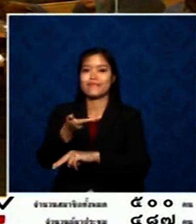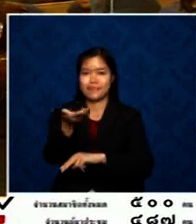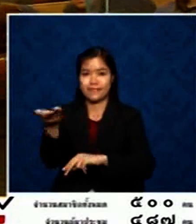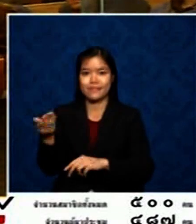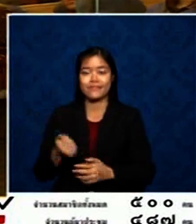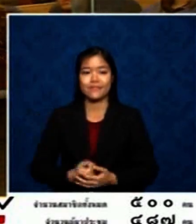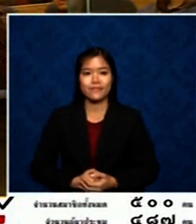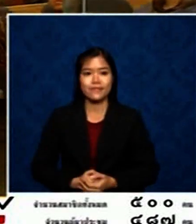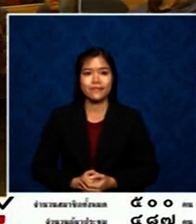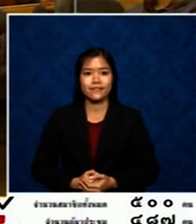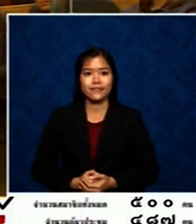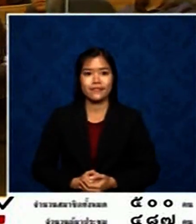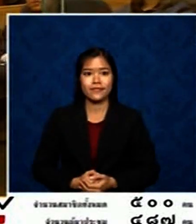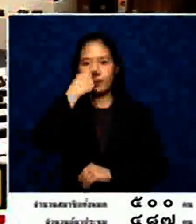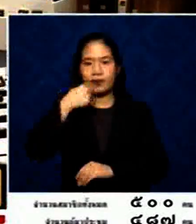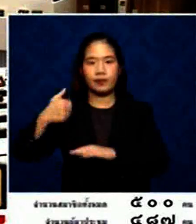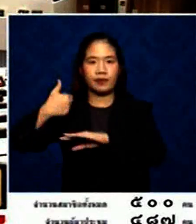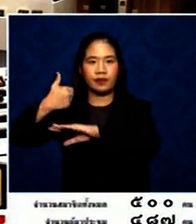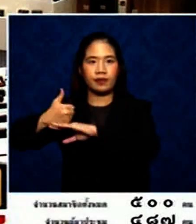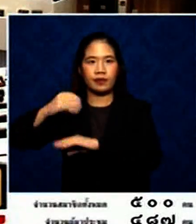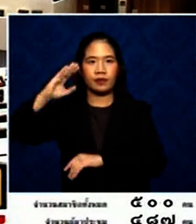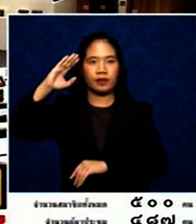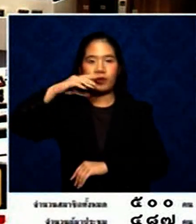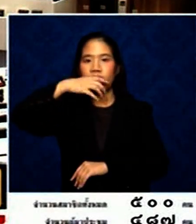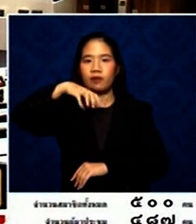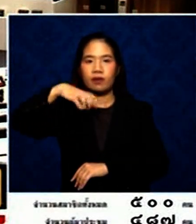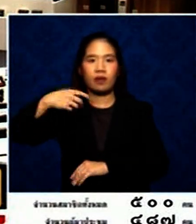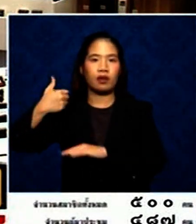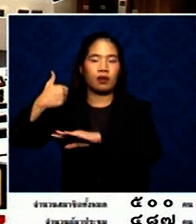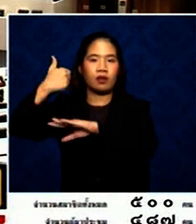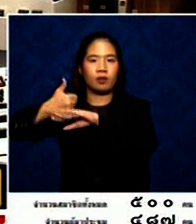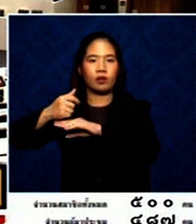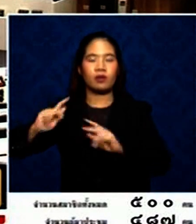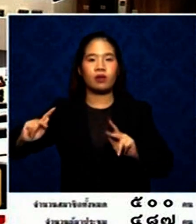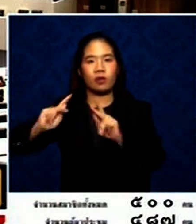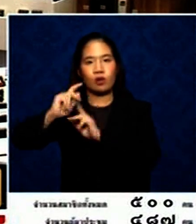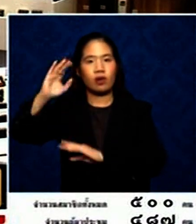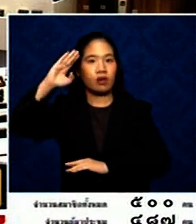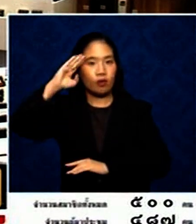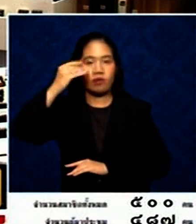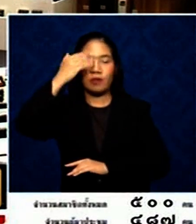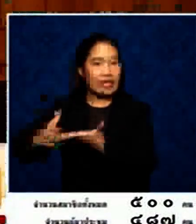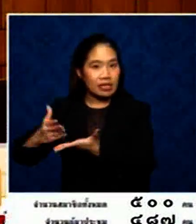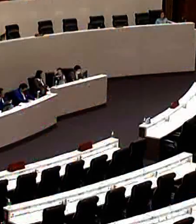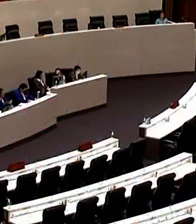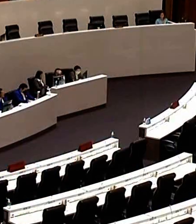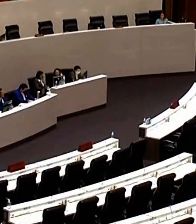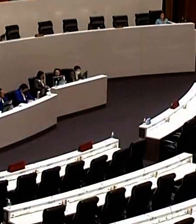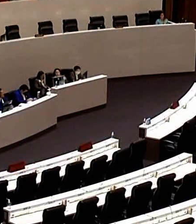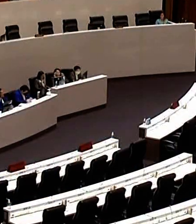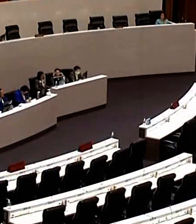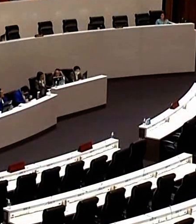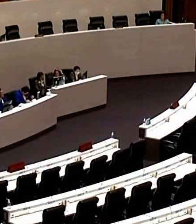ครับก็ย้ำว่าขอให้ใช้คำว่าพัฒนาร่วมกันไปแทนคำว่าปฏิรูปครับส่วนการแก้ไขปัญหาใน